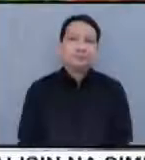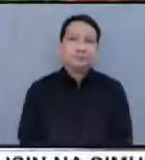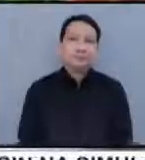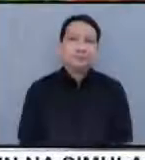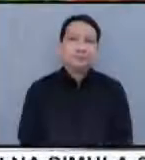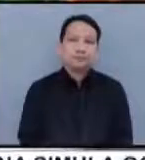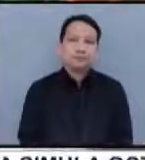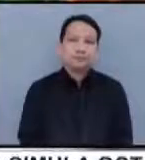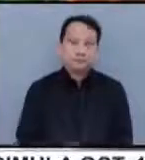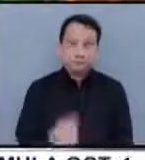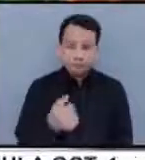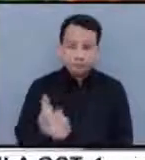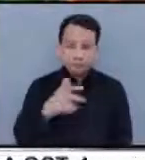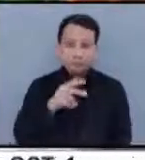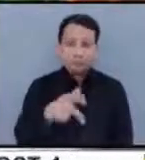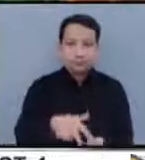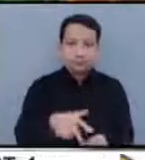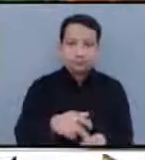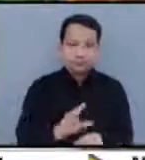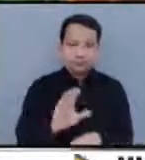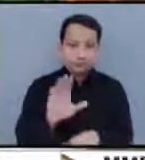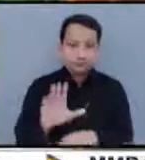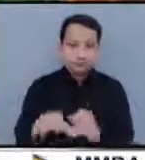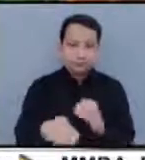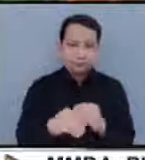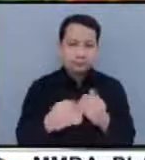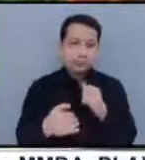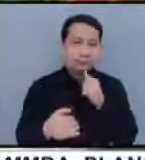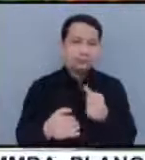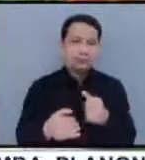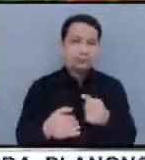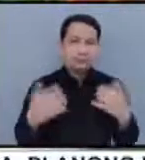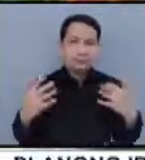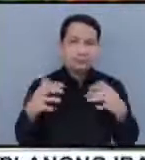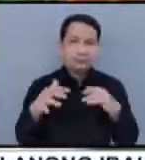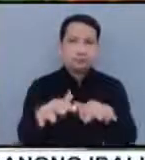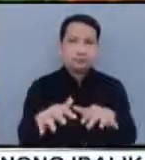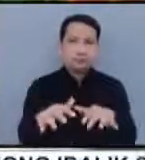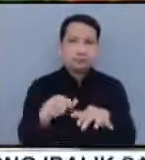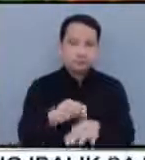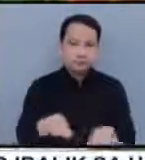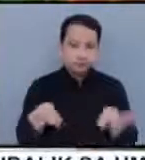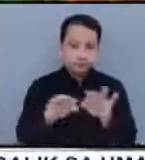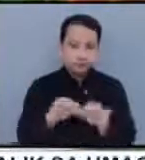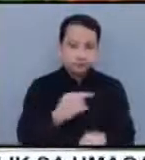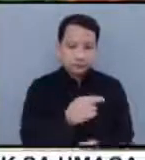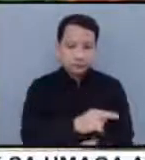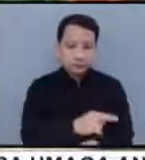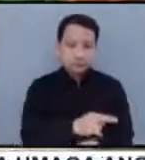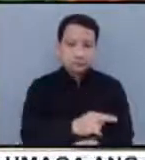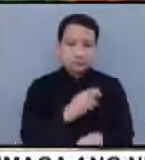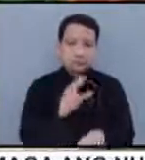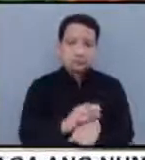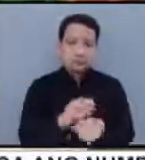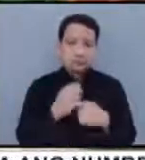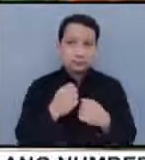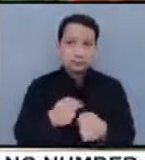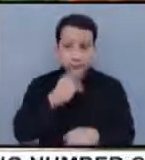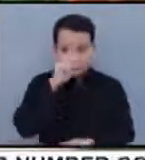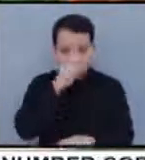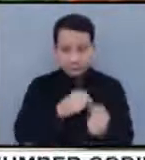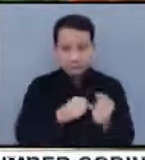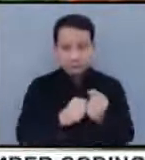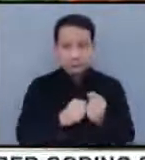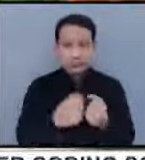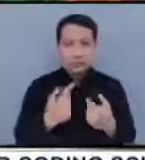Rise and Shine, Pilipinas, dayan hindi nga talaga maikakaila ang pagiging relihiyoso at tibay ng pananampalataya ng ating mga kababayan